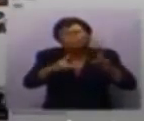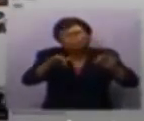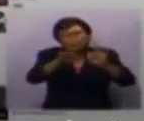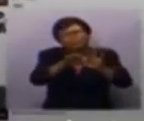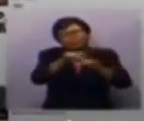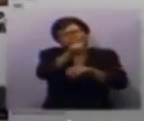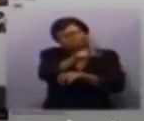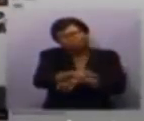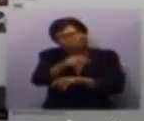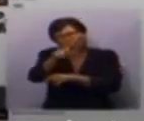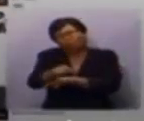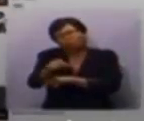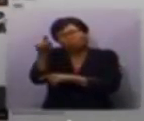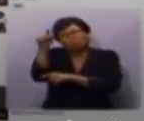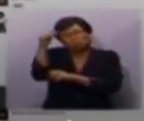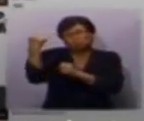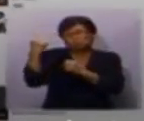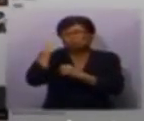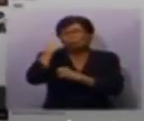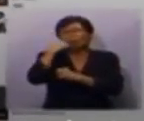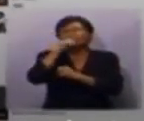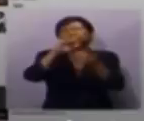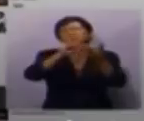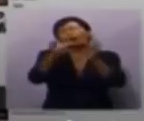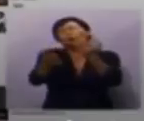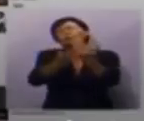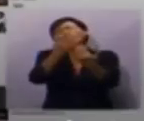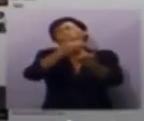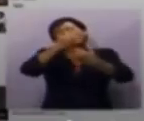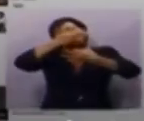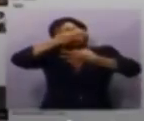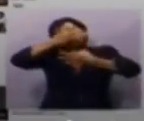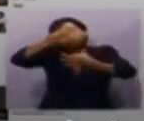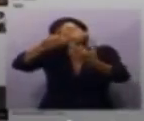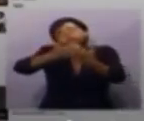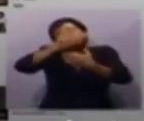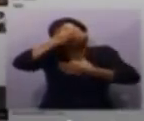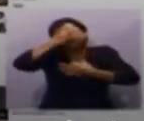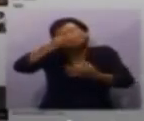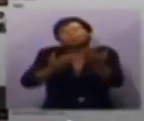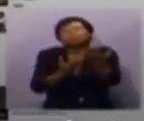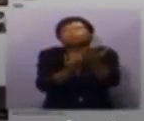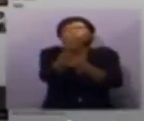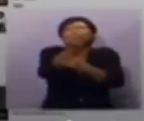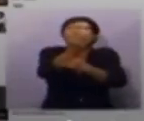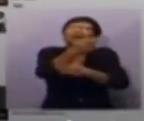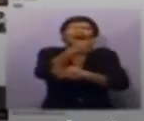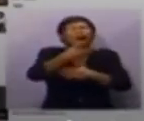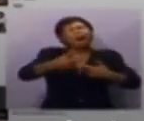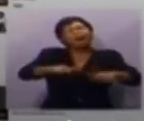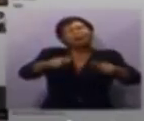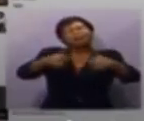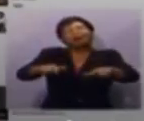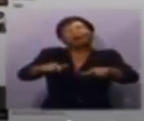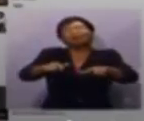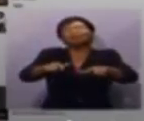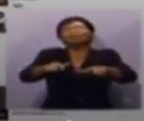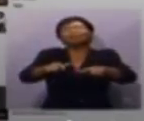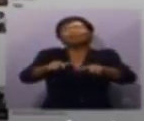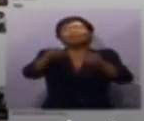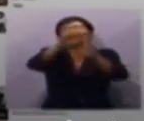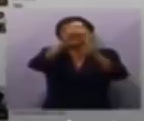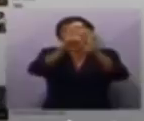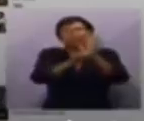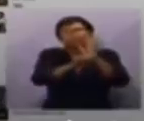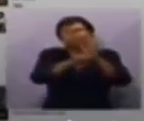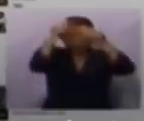apabila pengguna tegar media sosial ini dilihat mudah untuk dipengaruhi. Sekaligus menghalalkan kerapuhan etika dalam